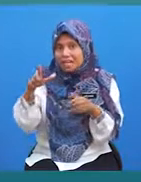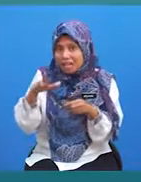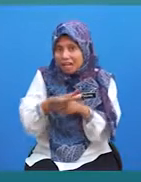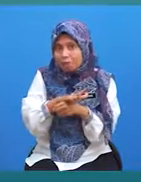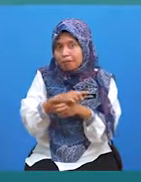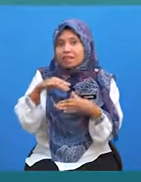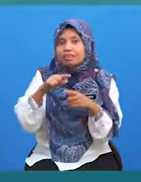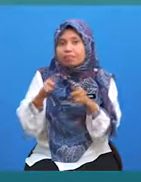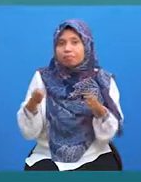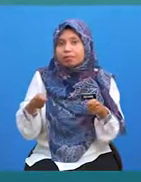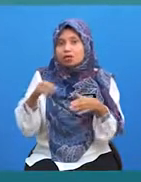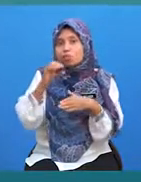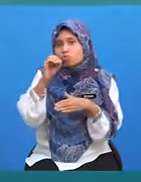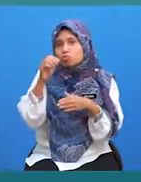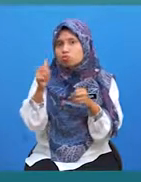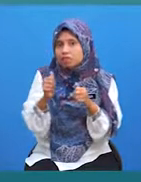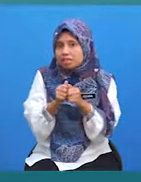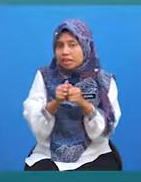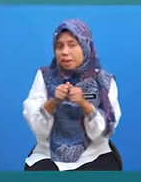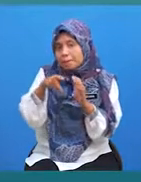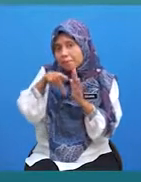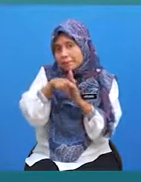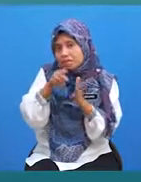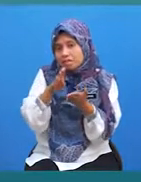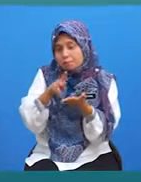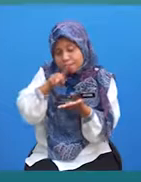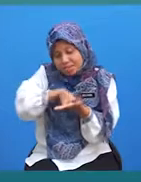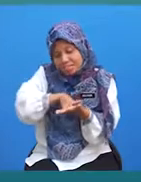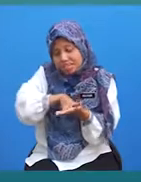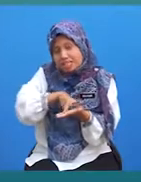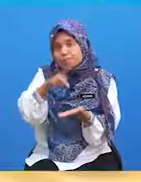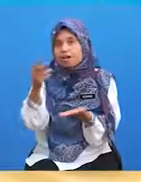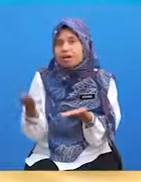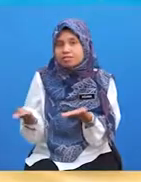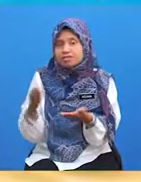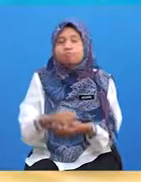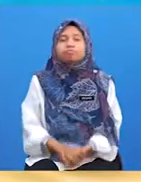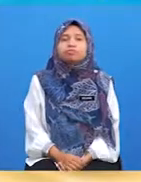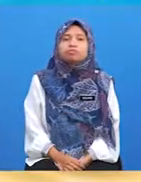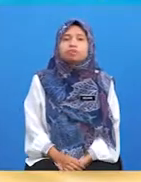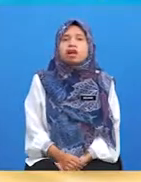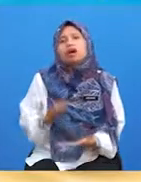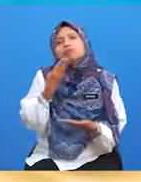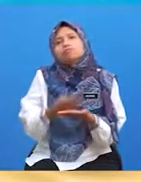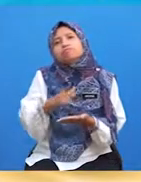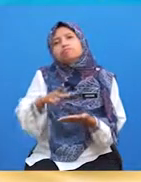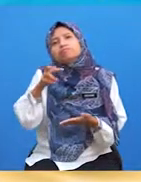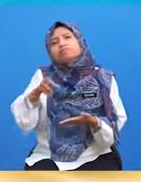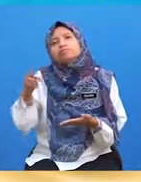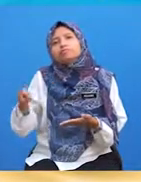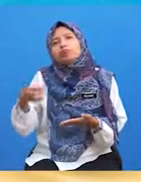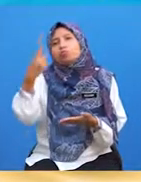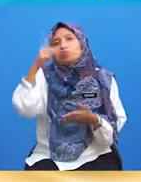melengkapkan tempat kosong dengan peribahasa yang sesuai. Baiklah murid-murid,